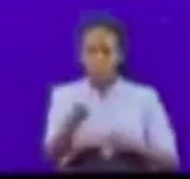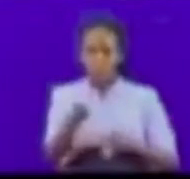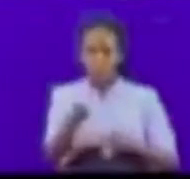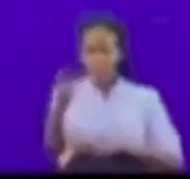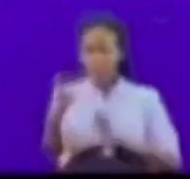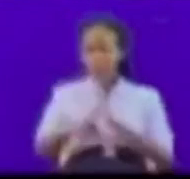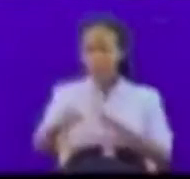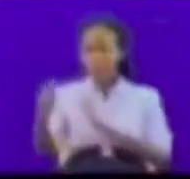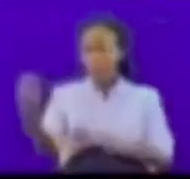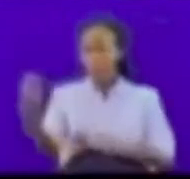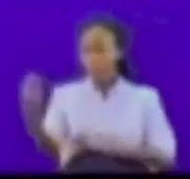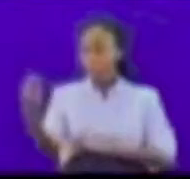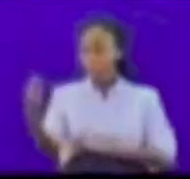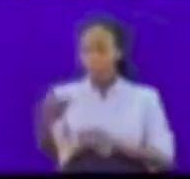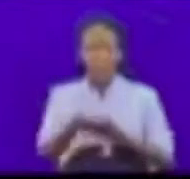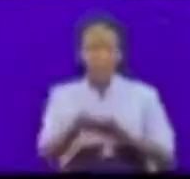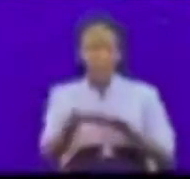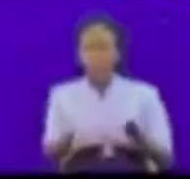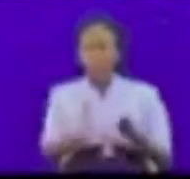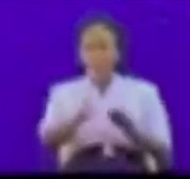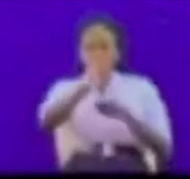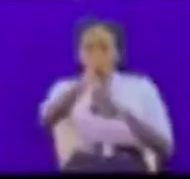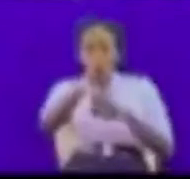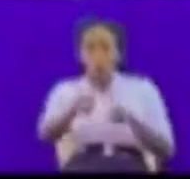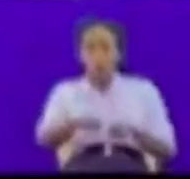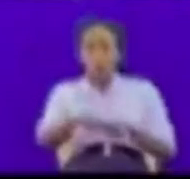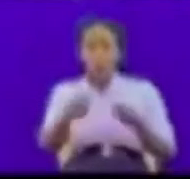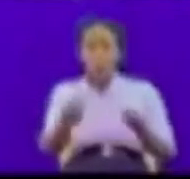363. Hakuna kura iliyoharibika hata moja.